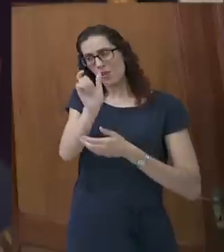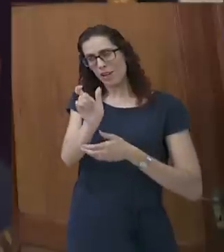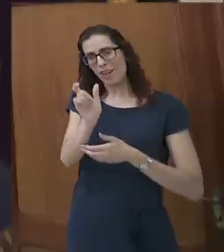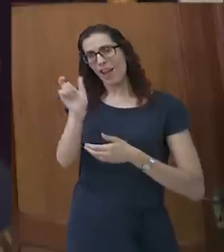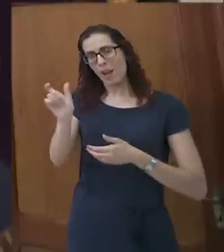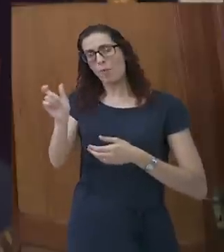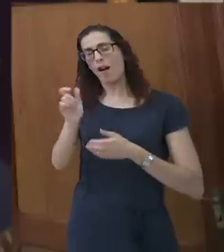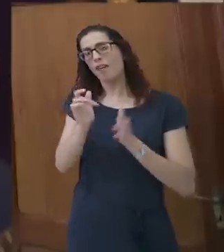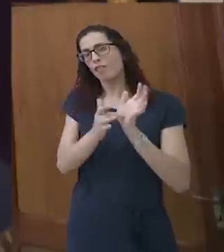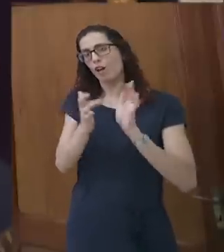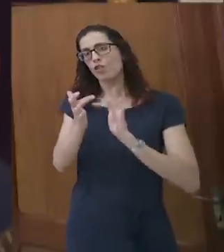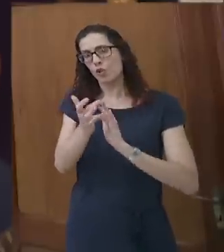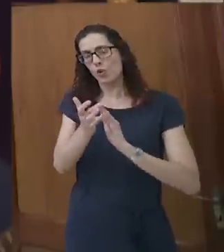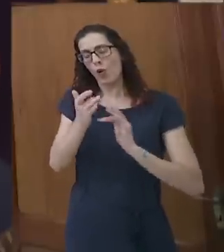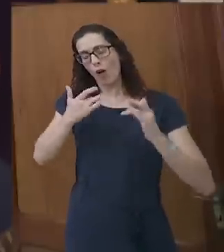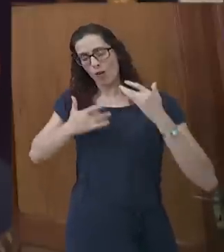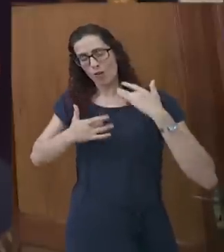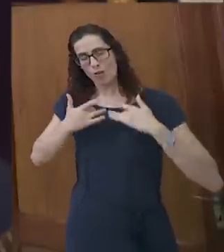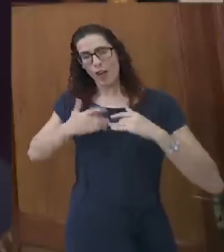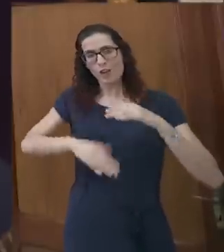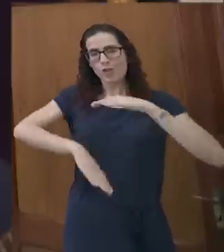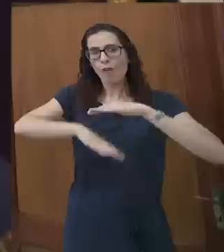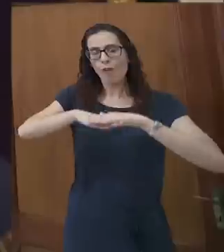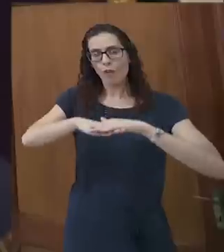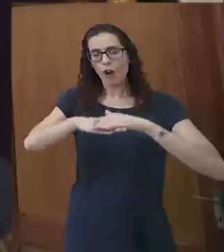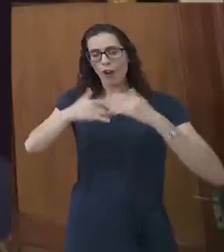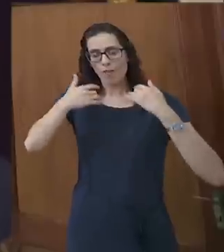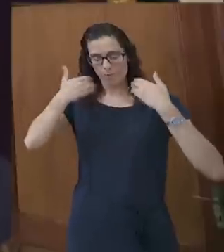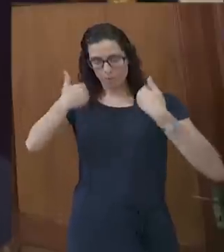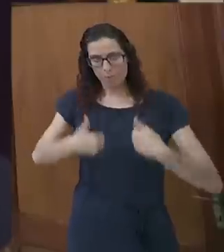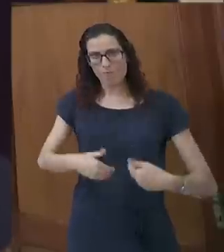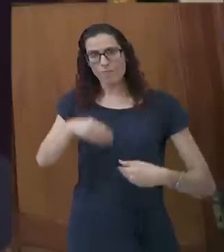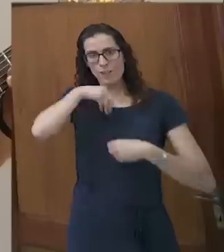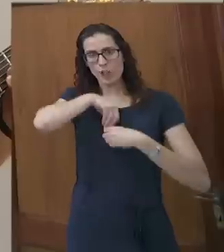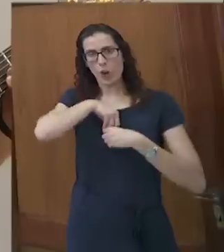Kristu tammar sħiħa fikom.